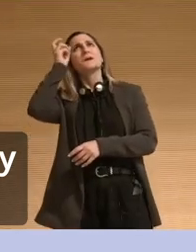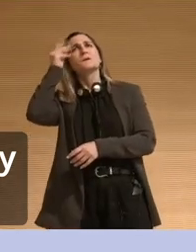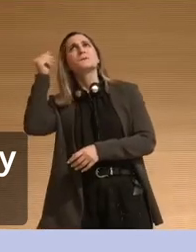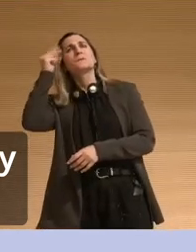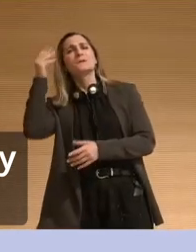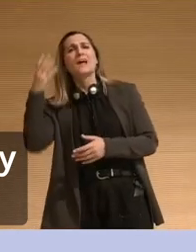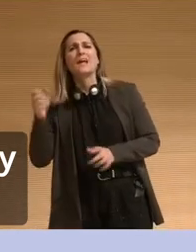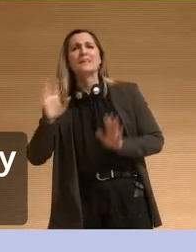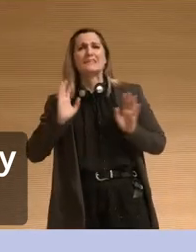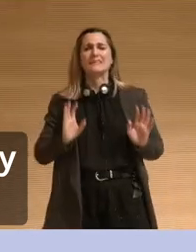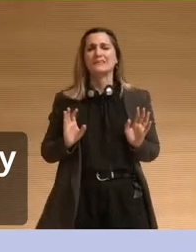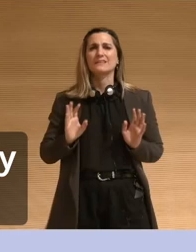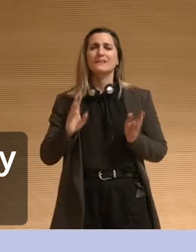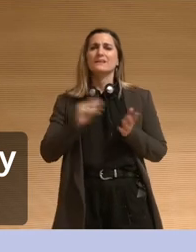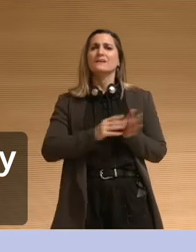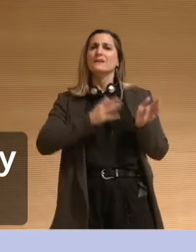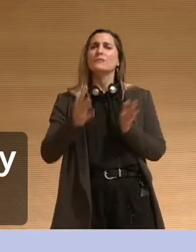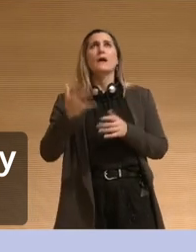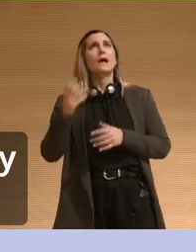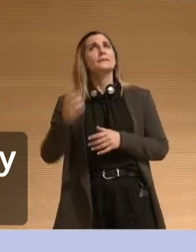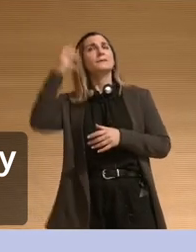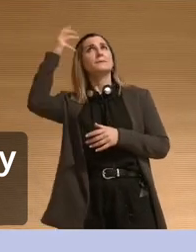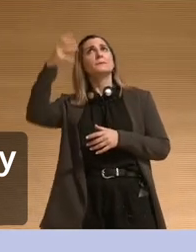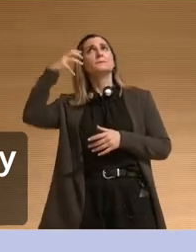μεριά έχει πολλές φαντασιώσεις